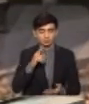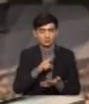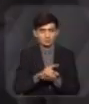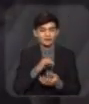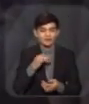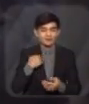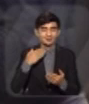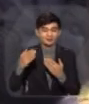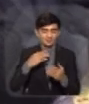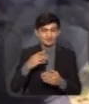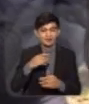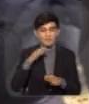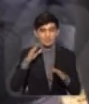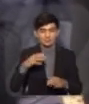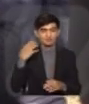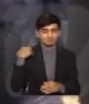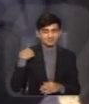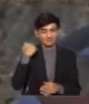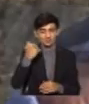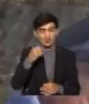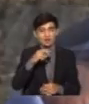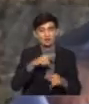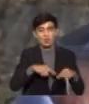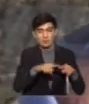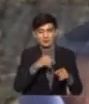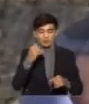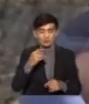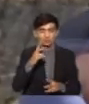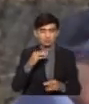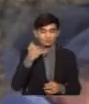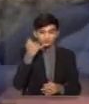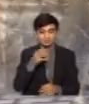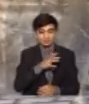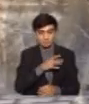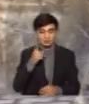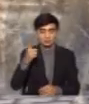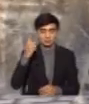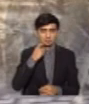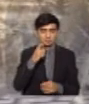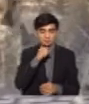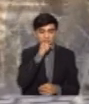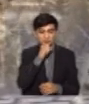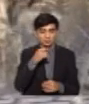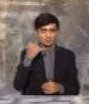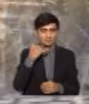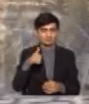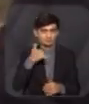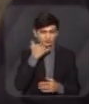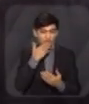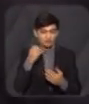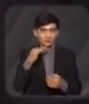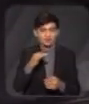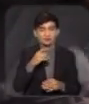попытались связаться с представителями данной компании. Вот только телефоны молчат. В свою очередь, руководитель отдела строительства пообещал, что вопрос с